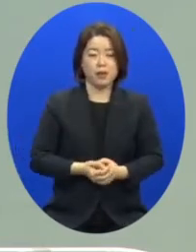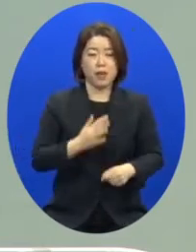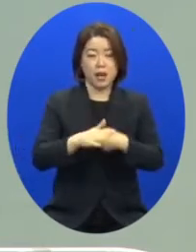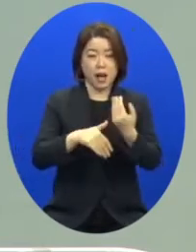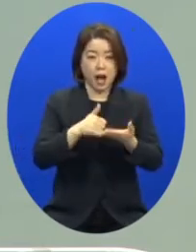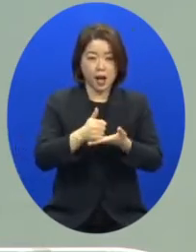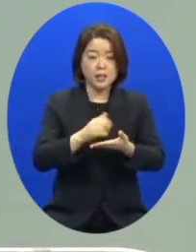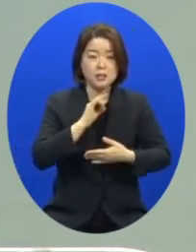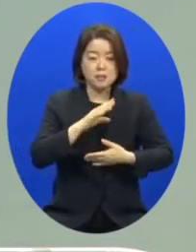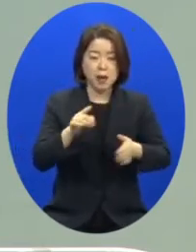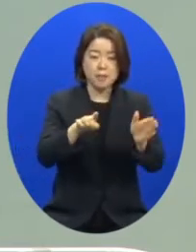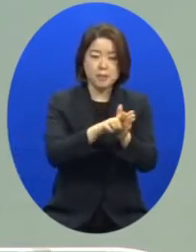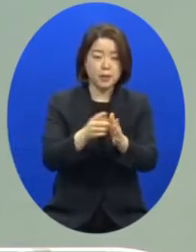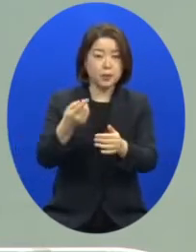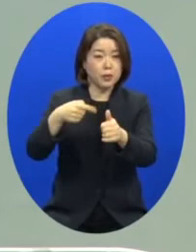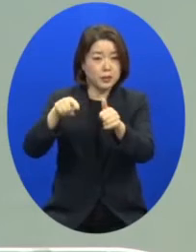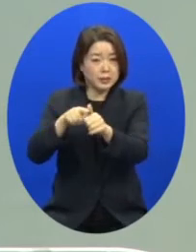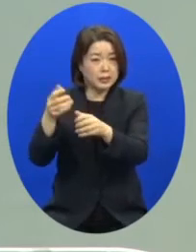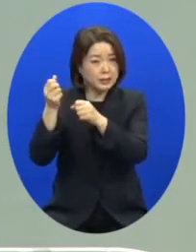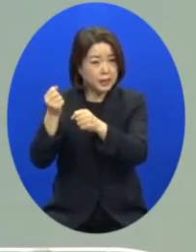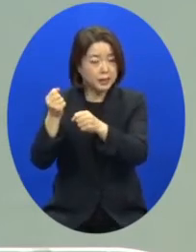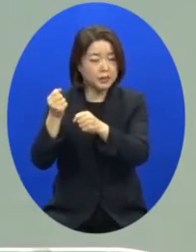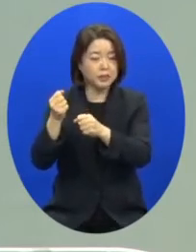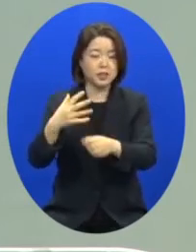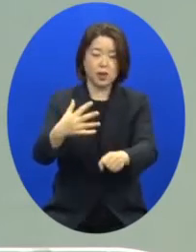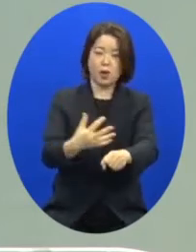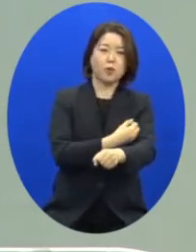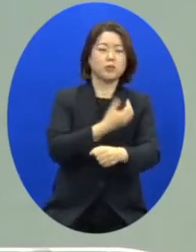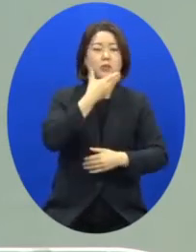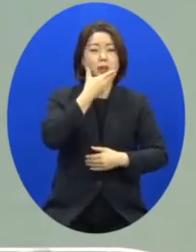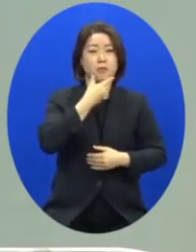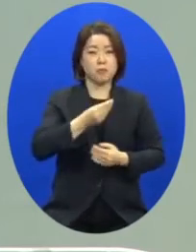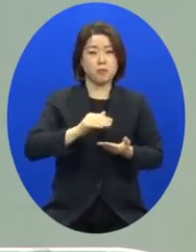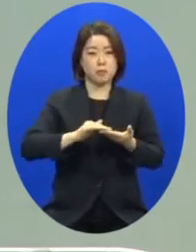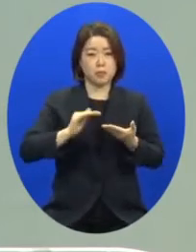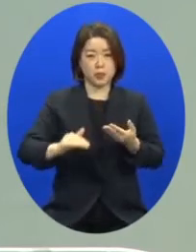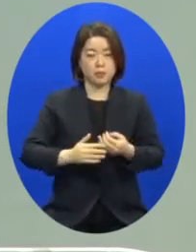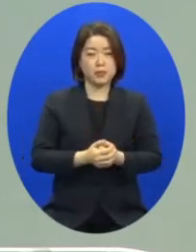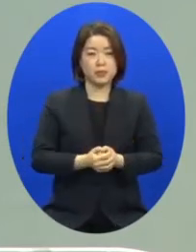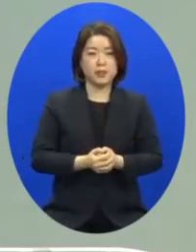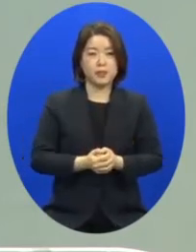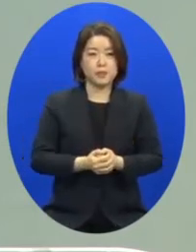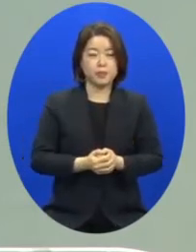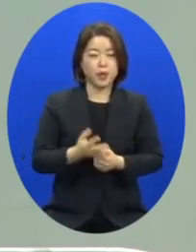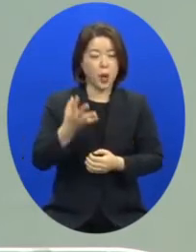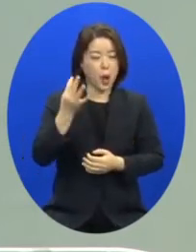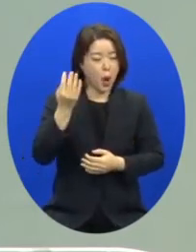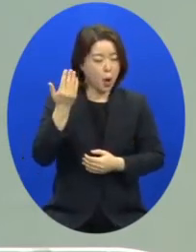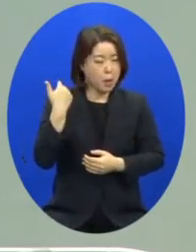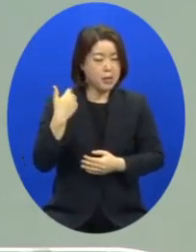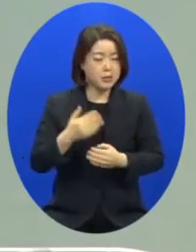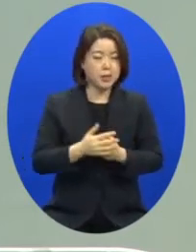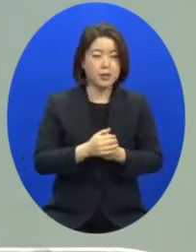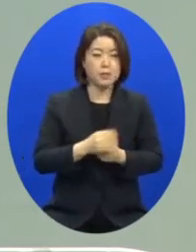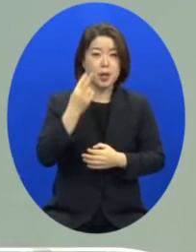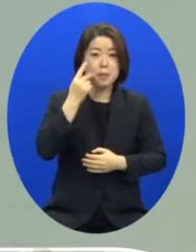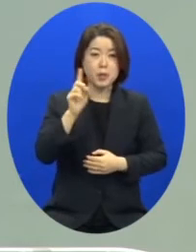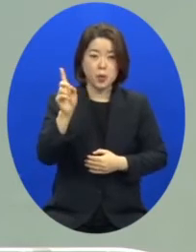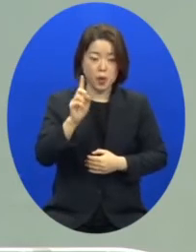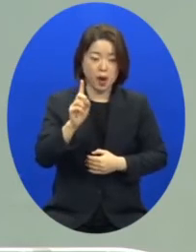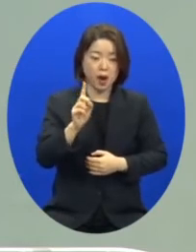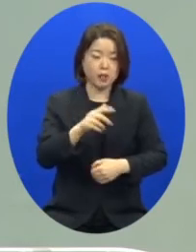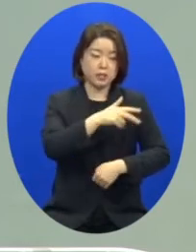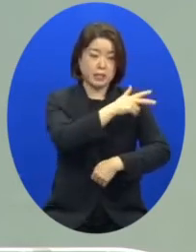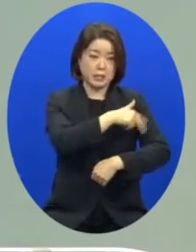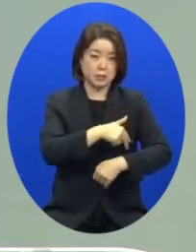의지하는 것이 정말 엄청난 복입니다 얼마전에 미국의 어느 집사님이 책을